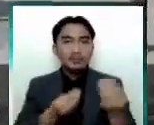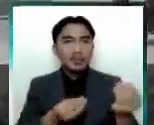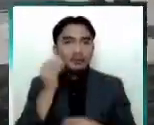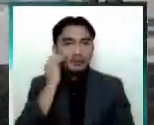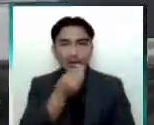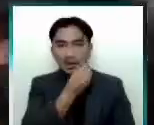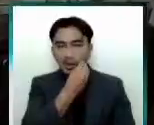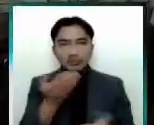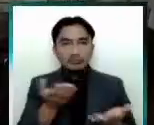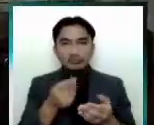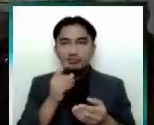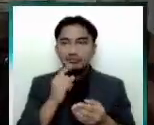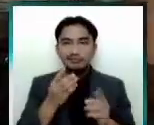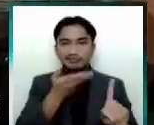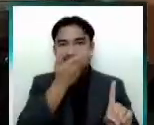Bonifacio.